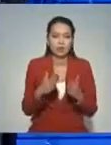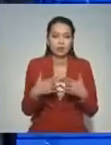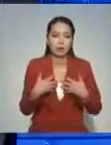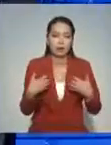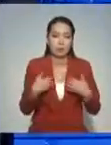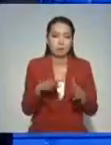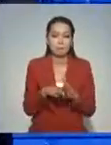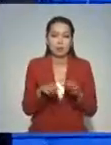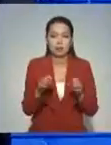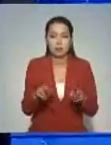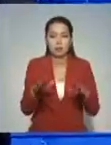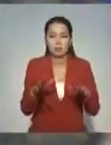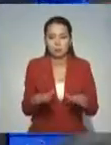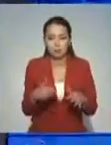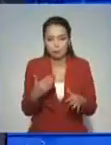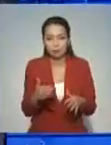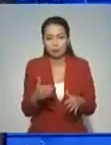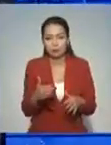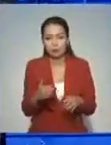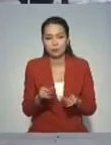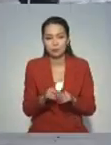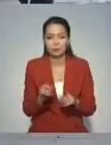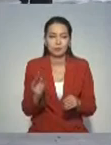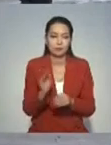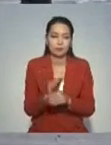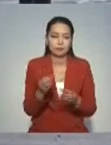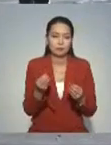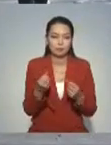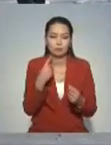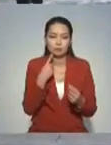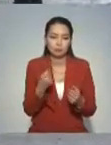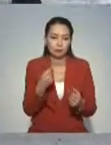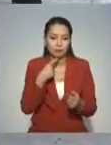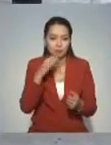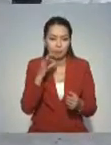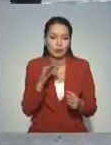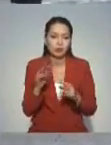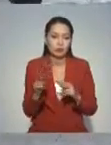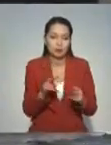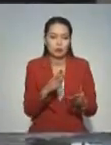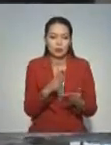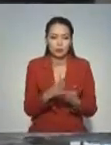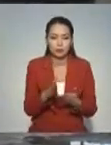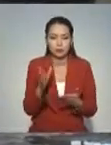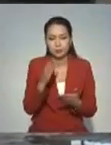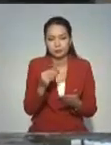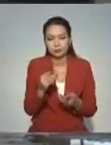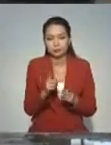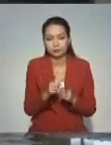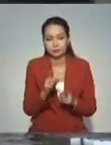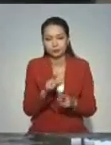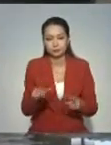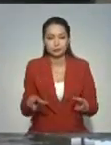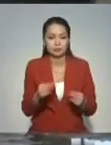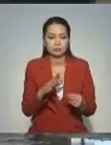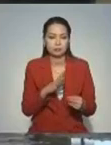в безопасное место. Также в райцентр направили дополнительные силы полиции. Стражи порядка будут оказывать помощь при эвакуации населения,